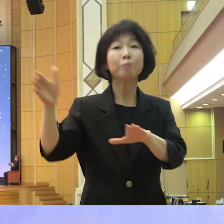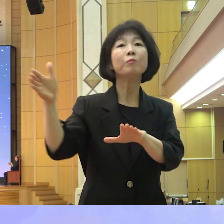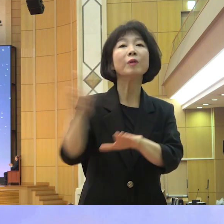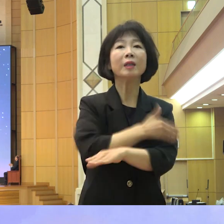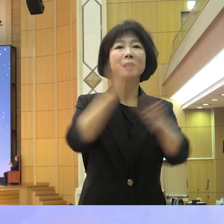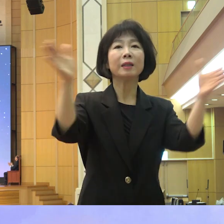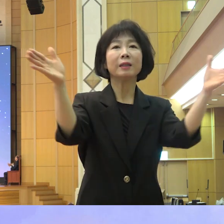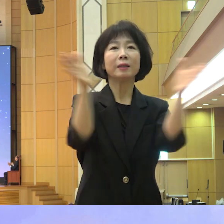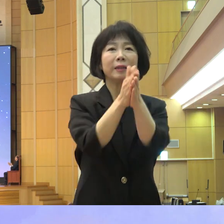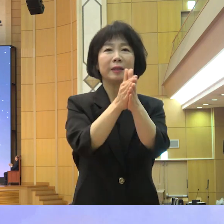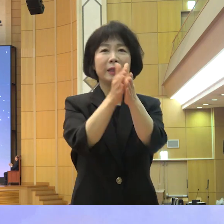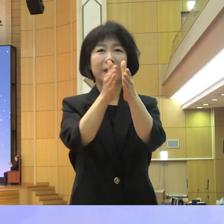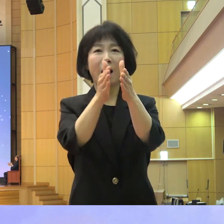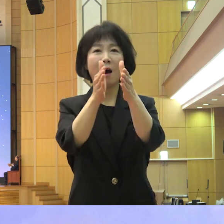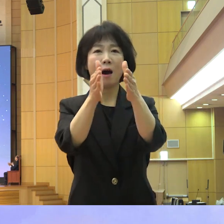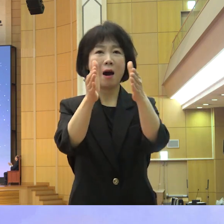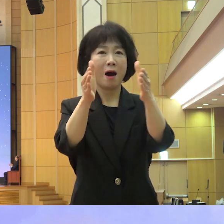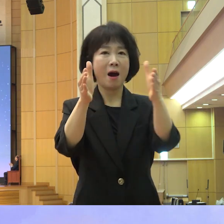지금부터 펼치리라.